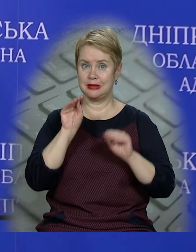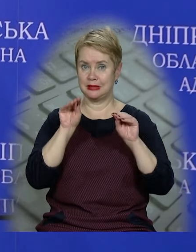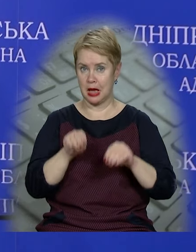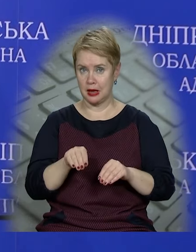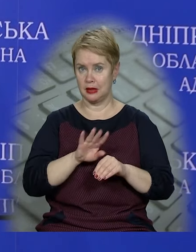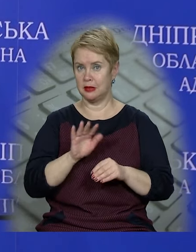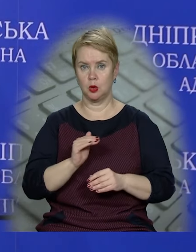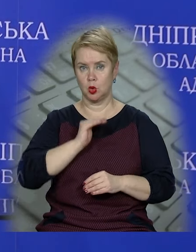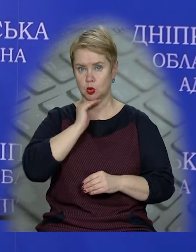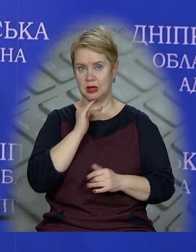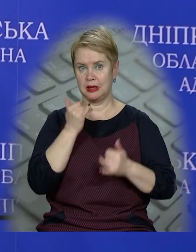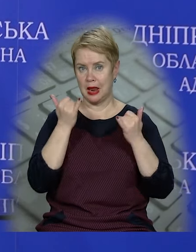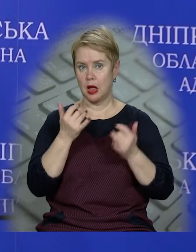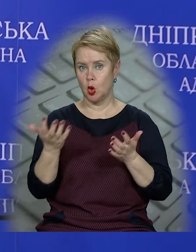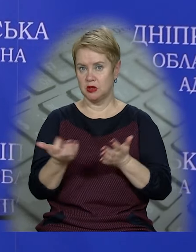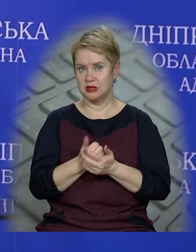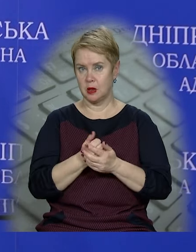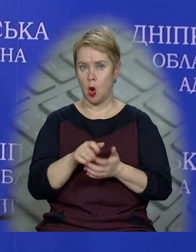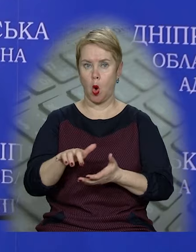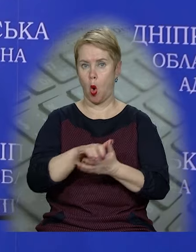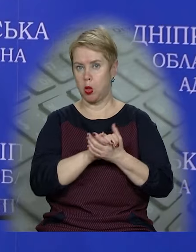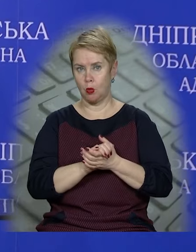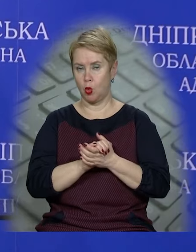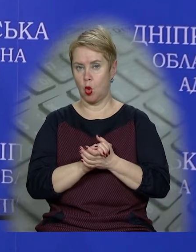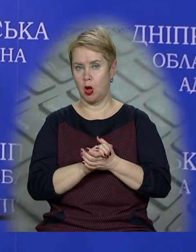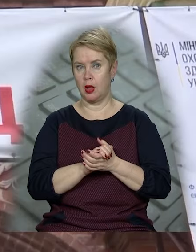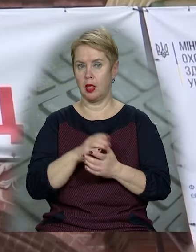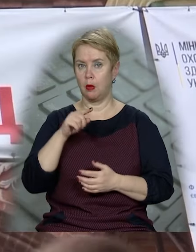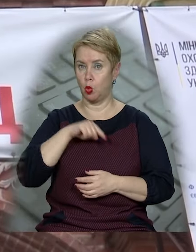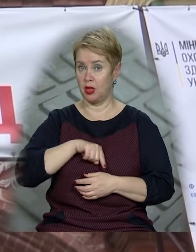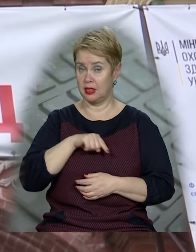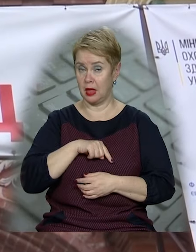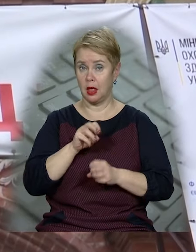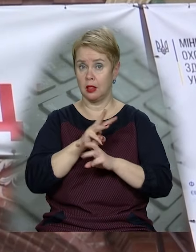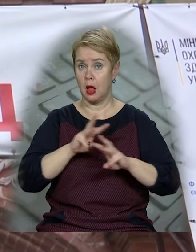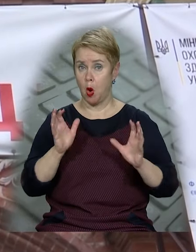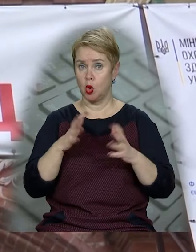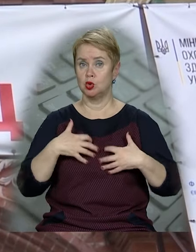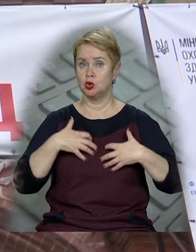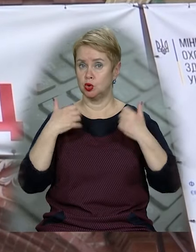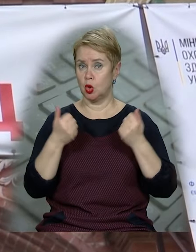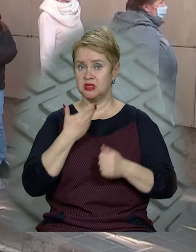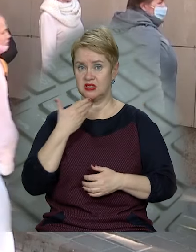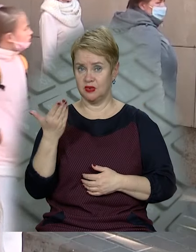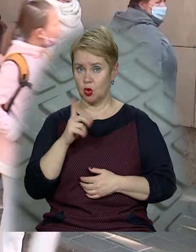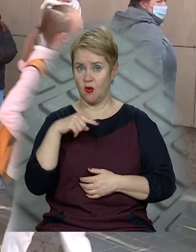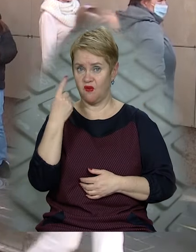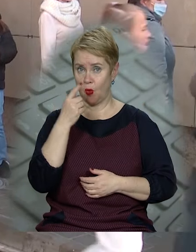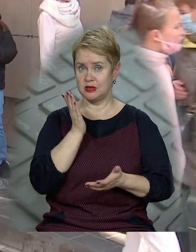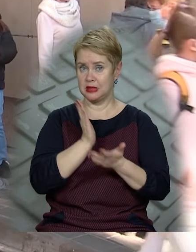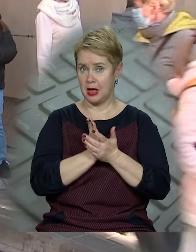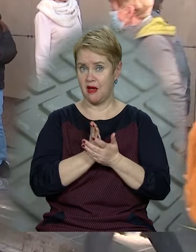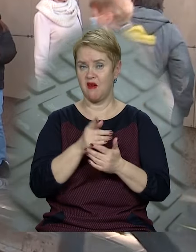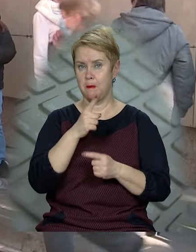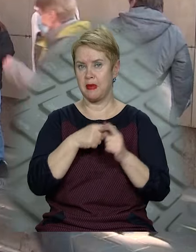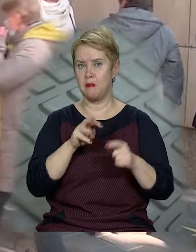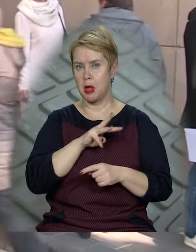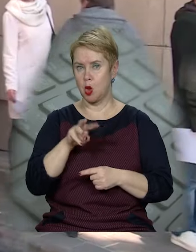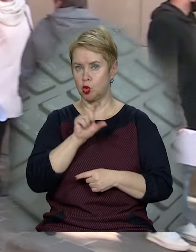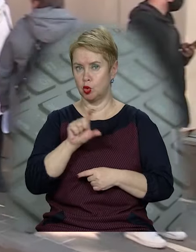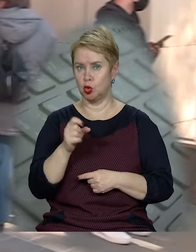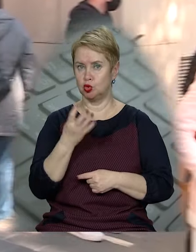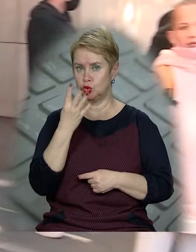вони недостатні для досягнення колективного імунітету. В департаменті охорони здоров'я звітують, в області наявні майже 500 000